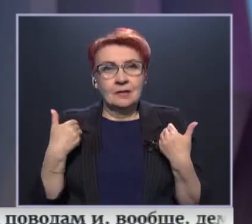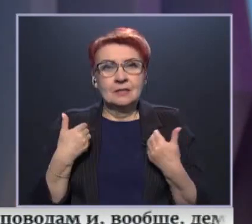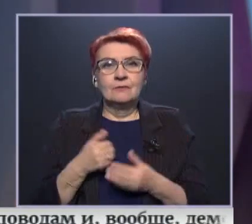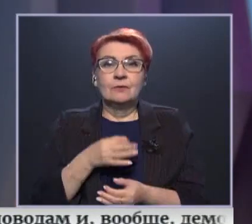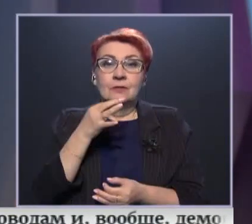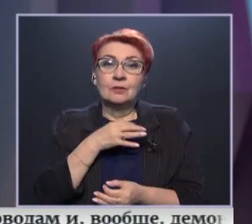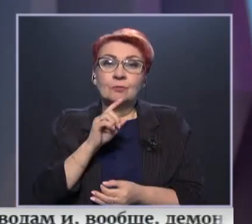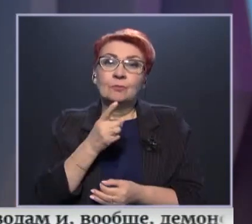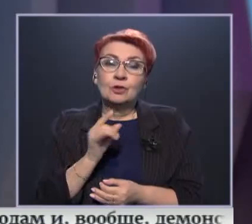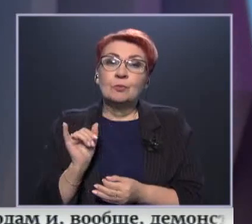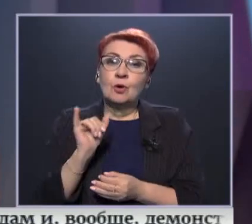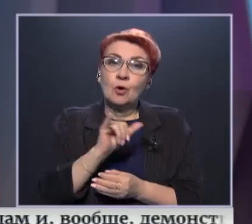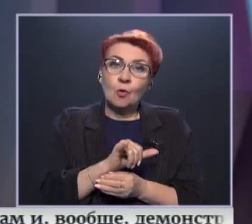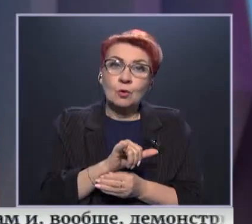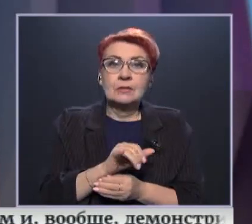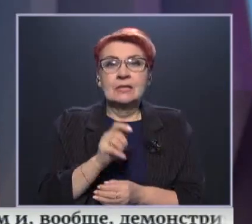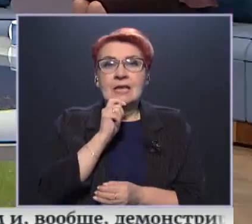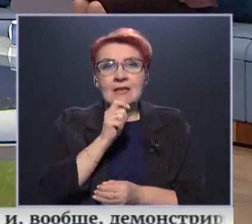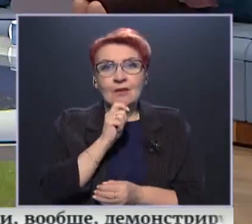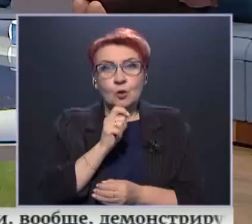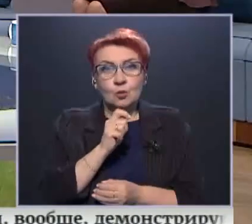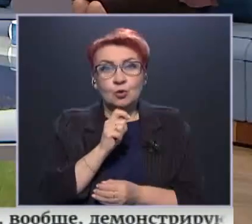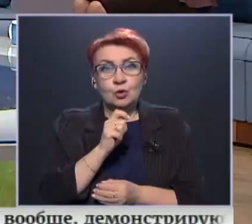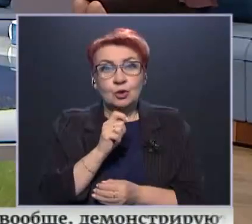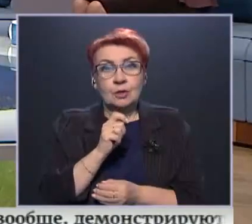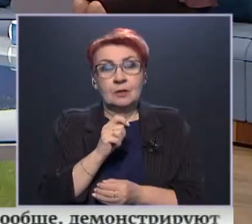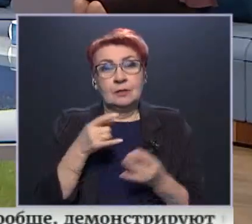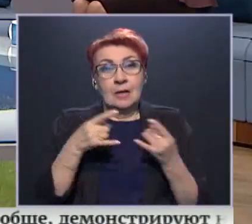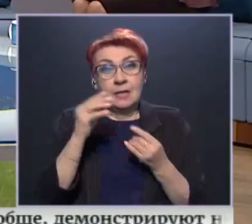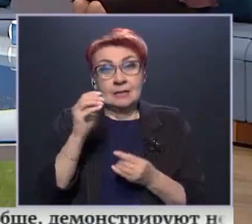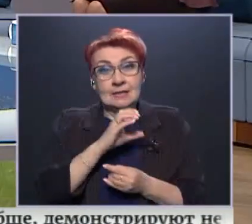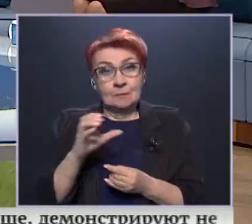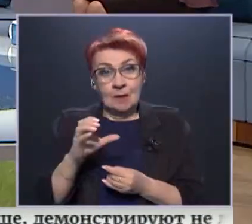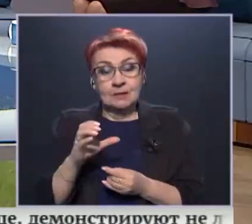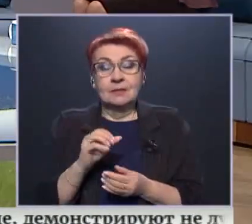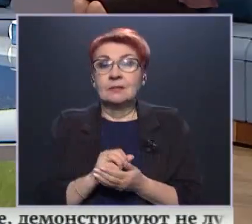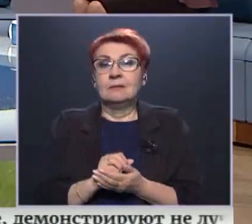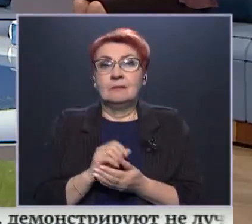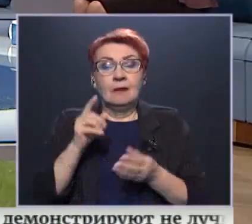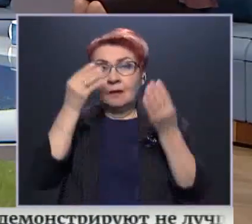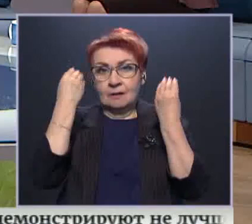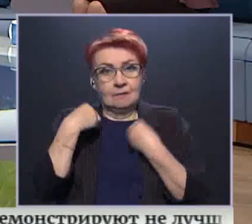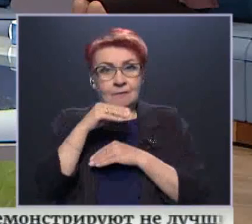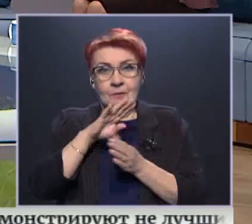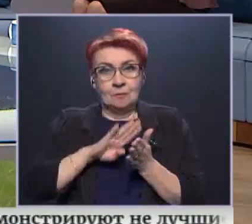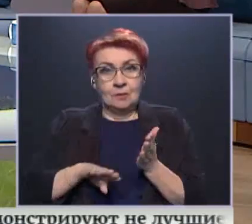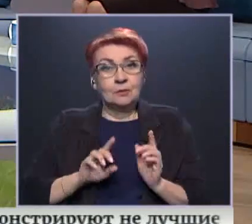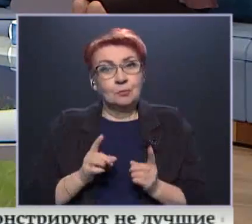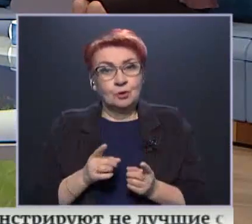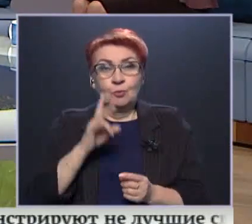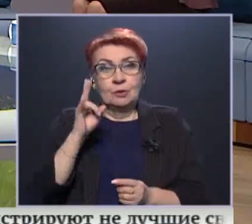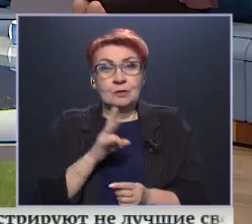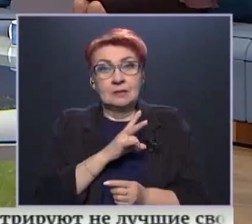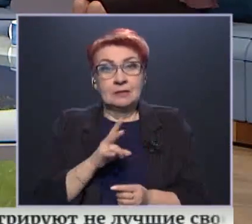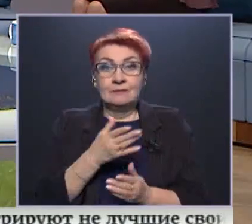почему гости и ведущие канала не покрывают голову? Правильно ли это? Я ни в коем случае не осуждаю, но все же хочется внести ясность. Ведь священники, принимающие